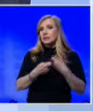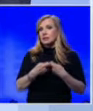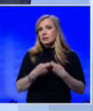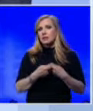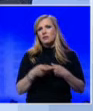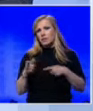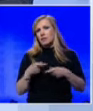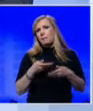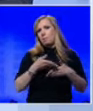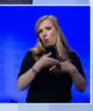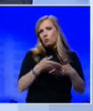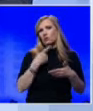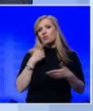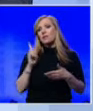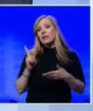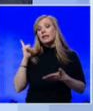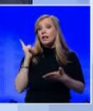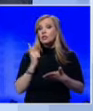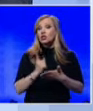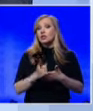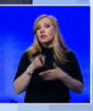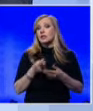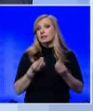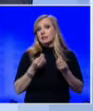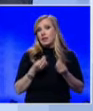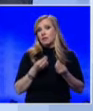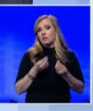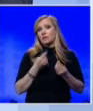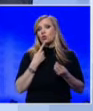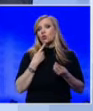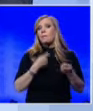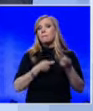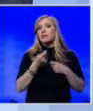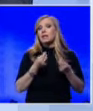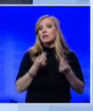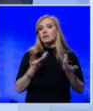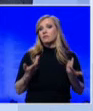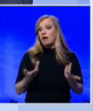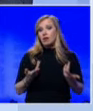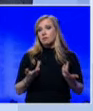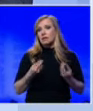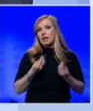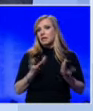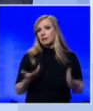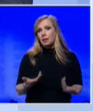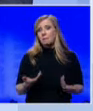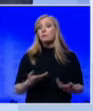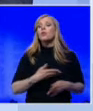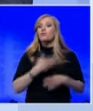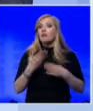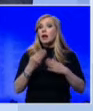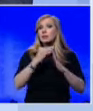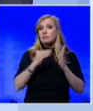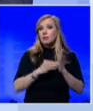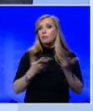Не, това са помощи, защото вие ги дължите тези средства, тъй като пазарната цена е такава. Това е пазар. Но в крайна